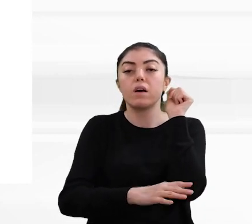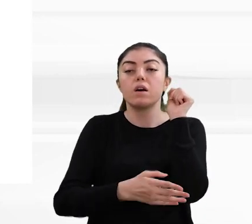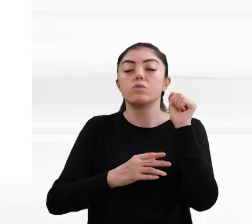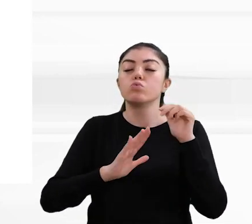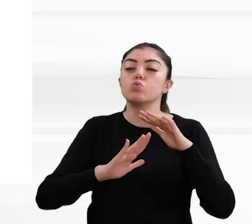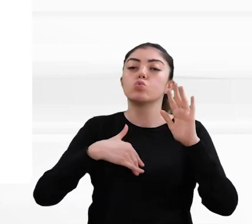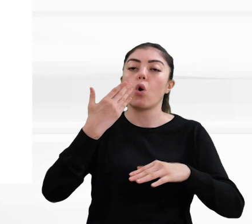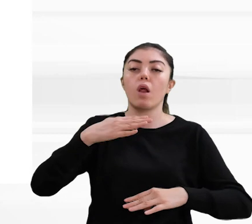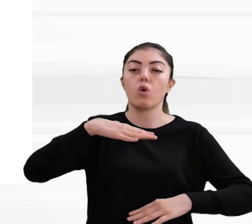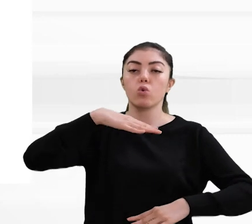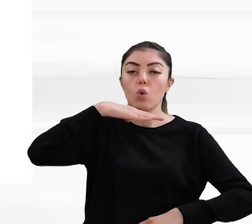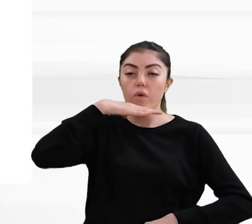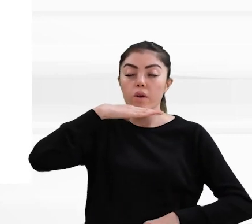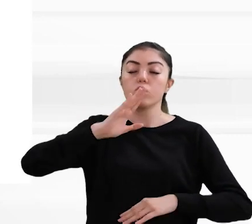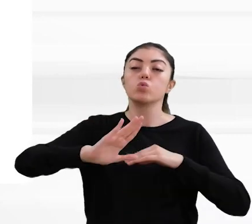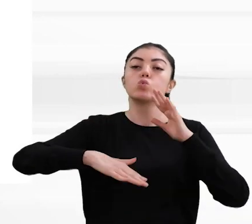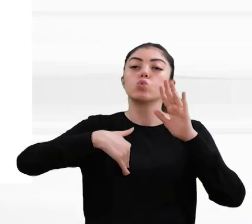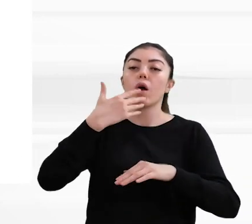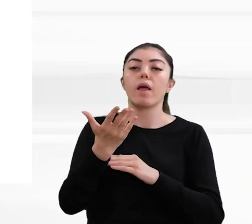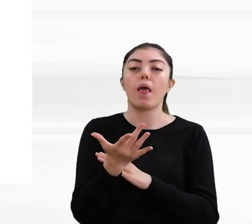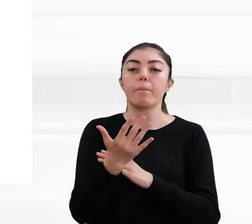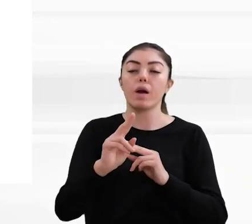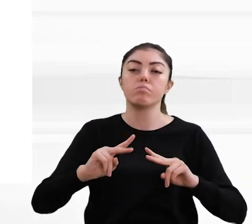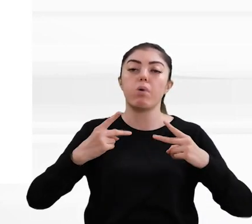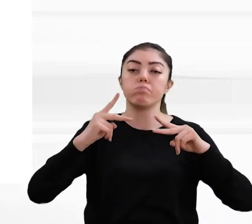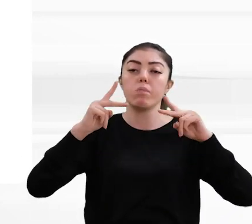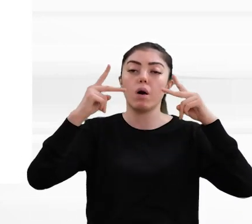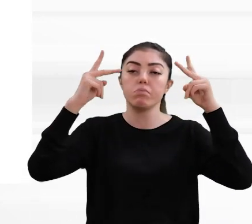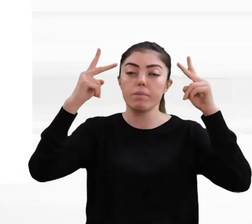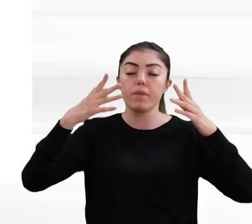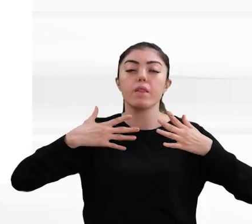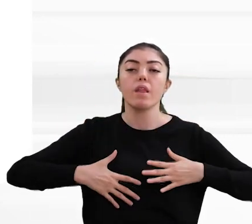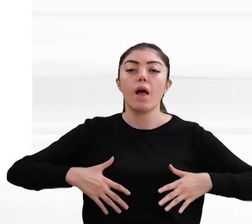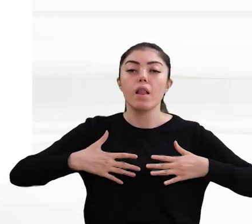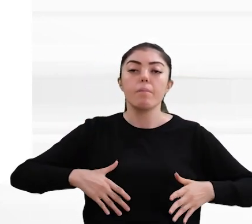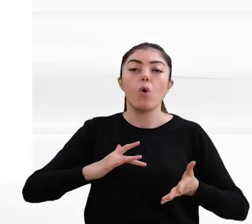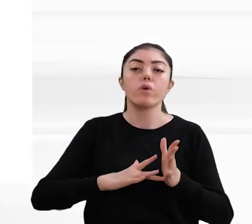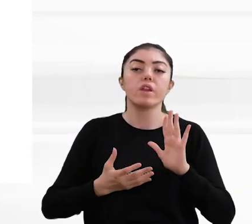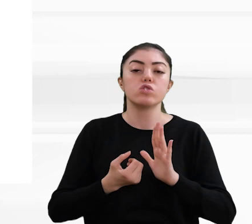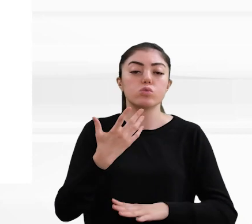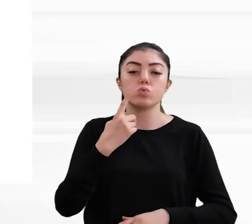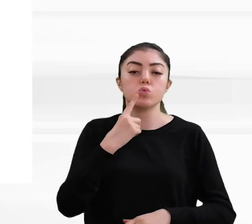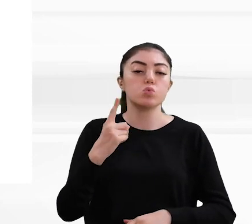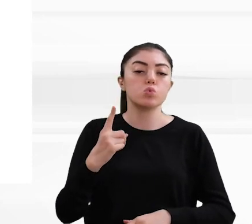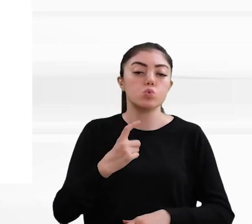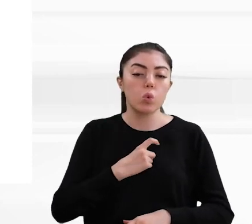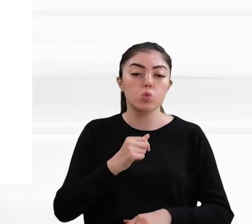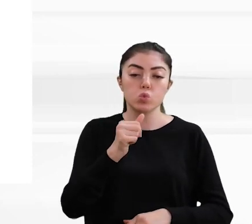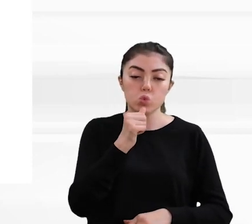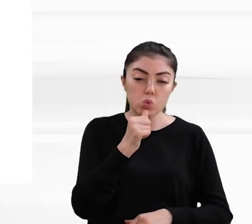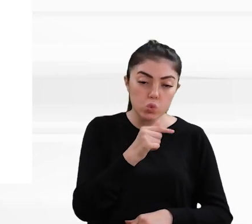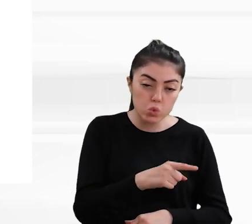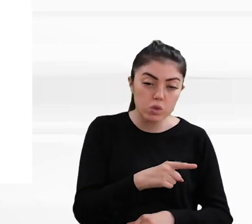aşağıdaki ifadelerden hangisi yanlıştır yanlış olana terleme ile oluşan basınç farkı suyun sistemde